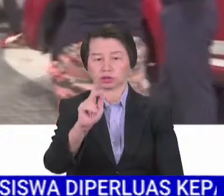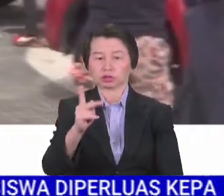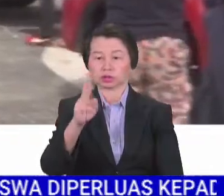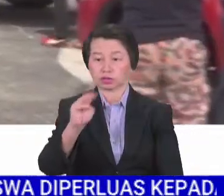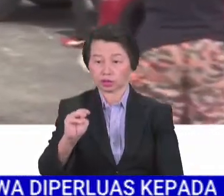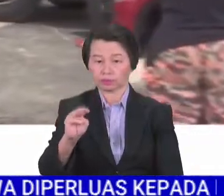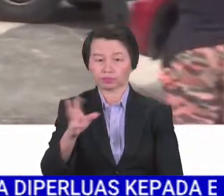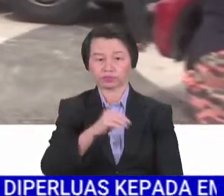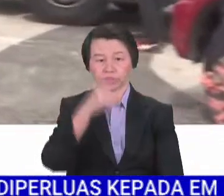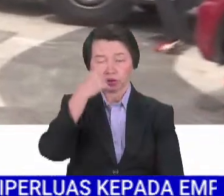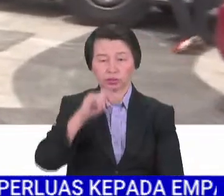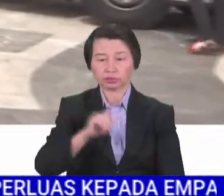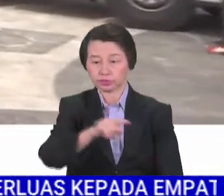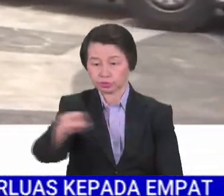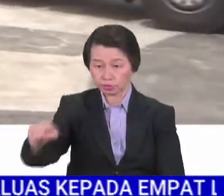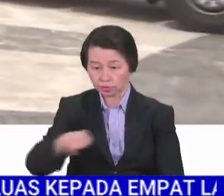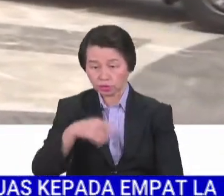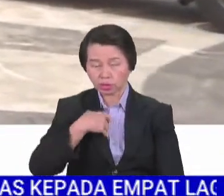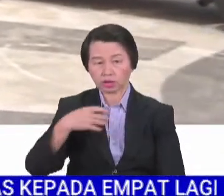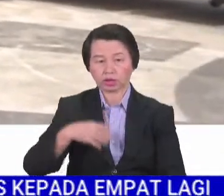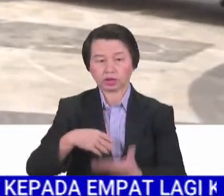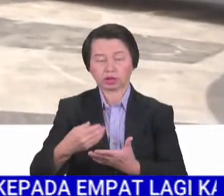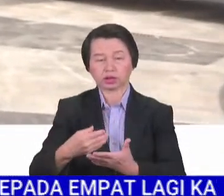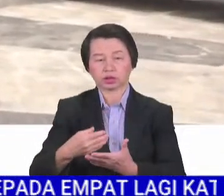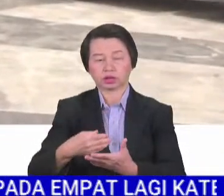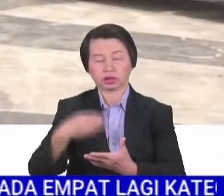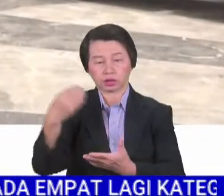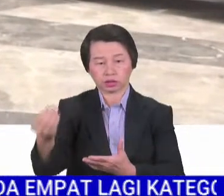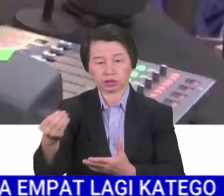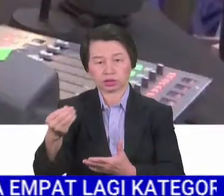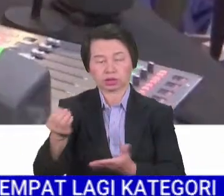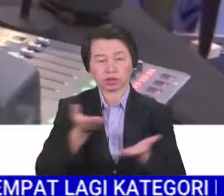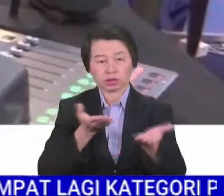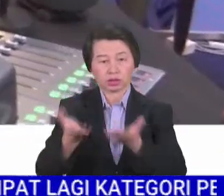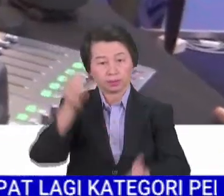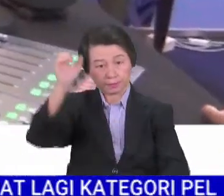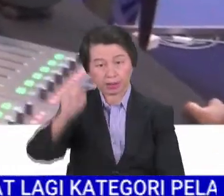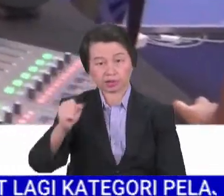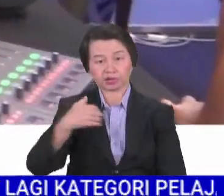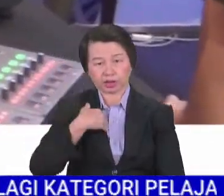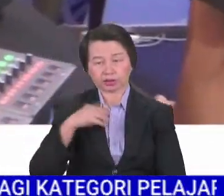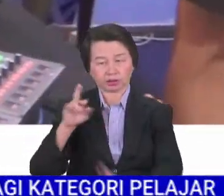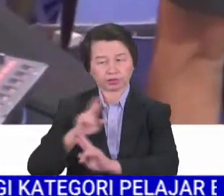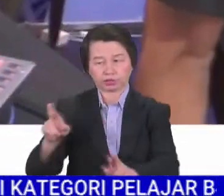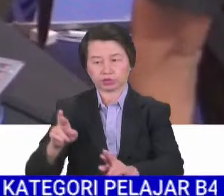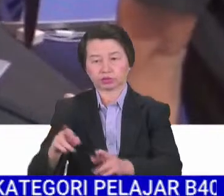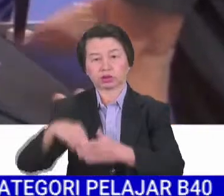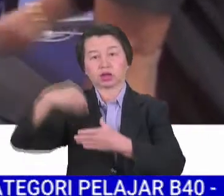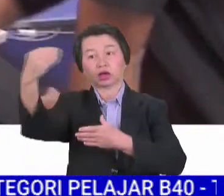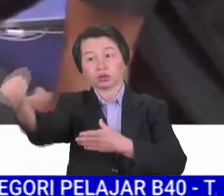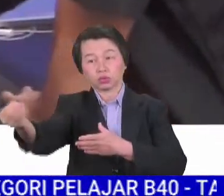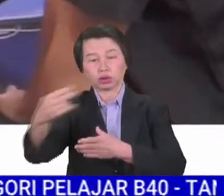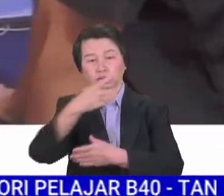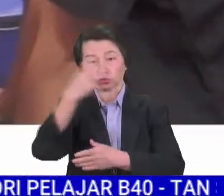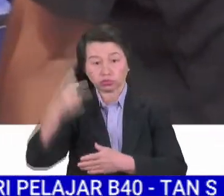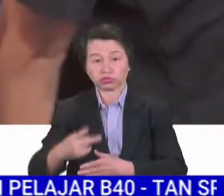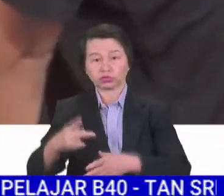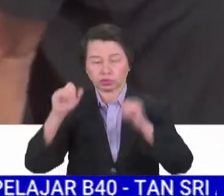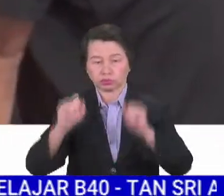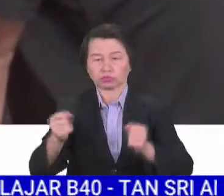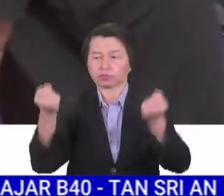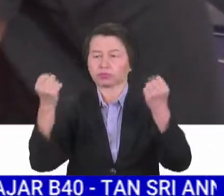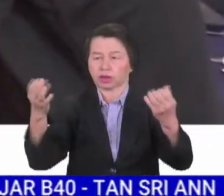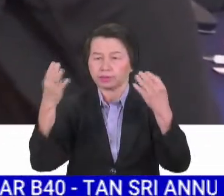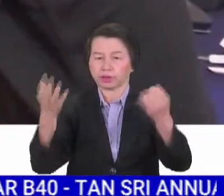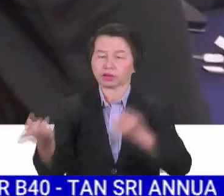Dan bagi mereka yang berada di luar kawasan, perkhidmatan bas juga disediakan kepada masyarakat di luar Kuching bagi membolehkan